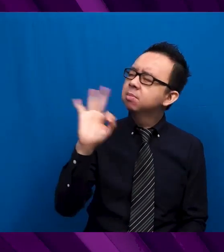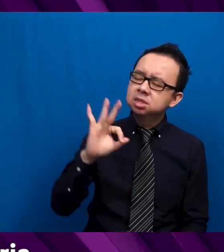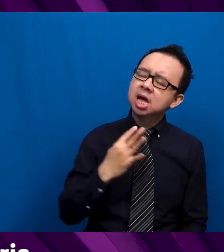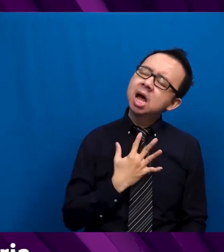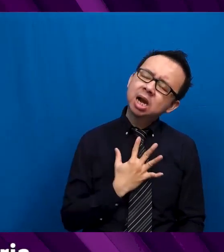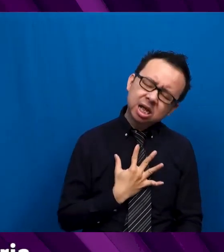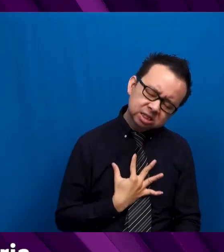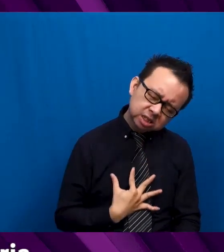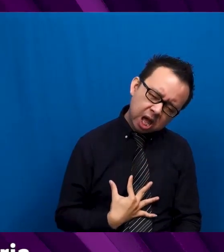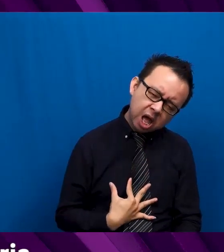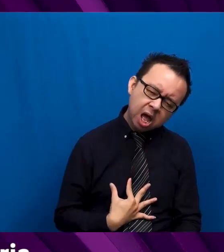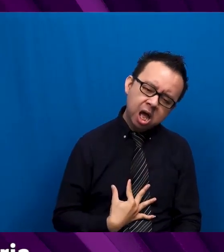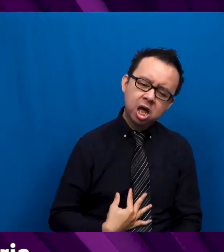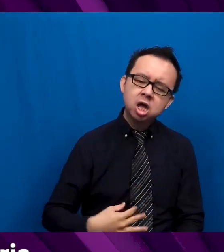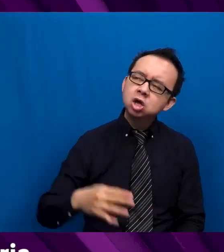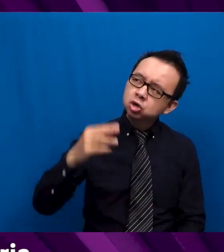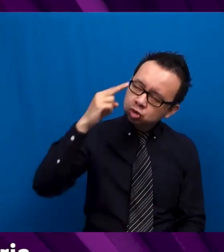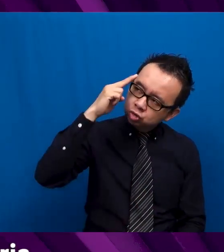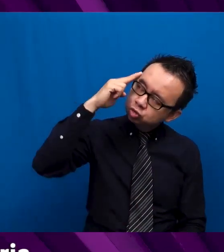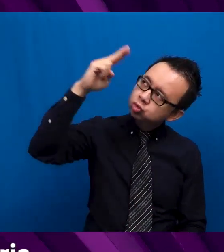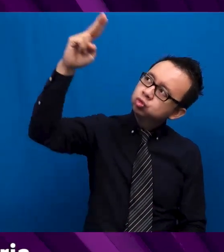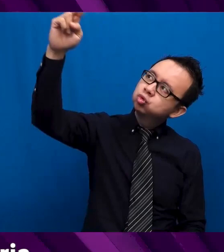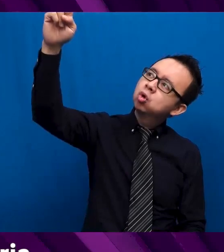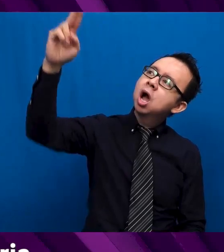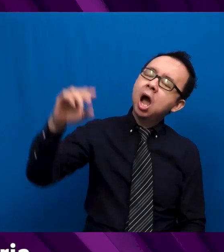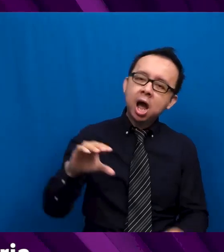rasakan, Engkau sedang